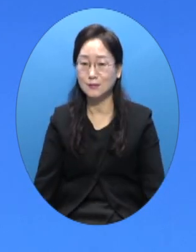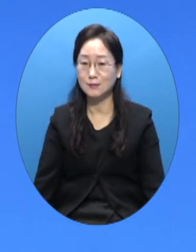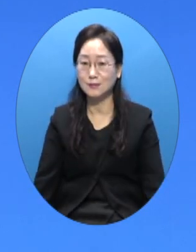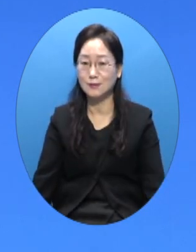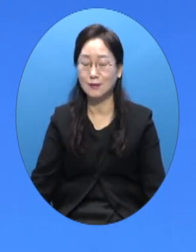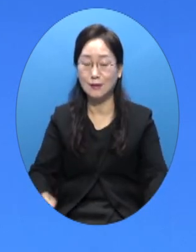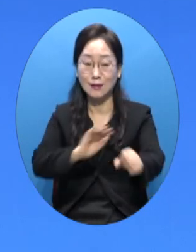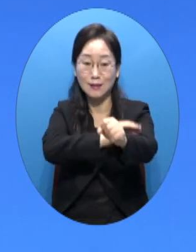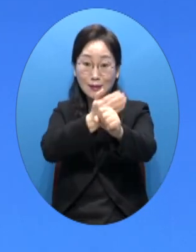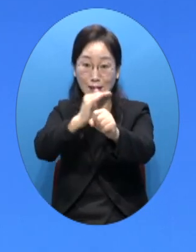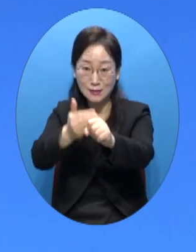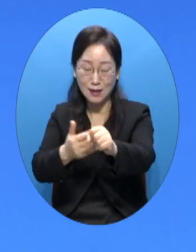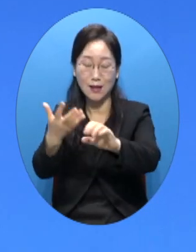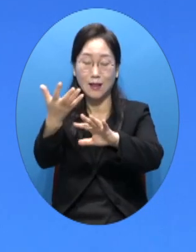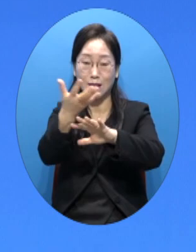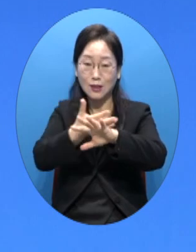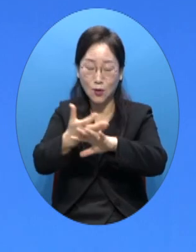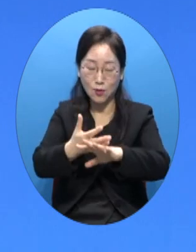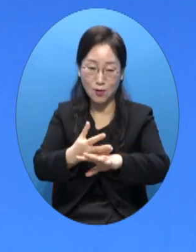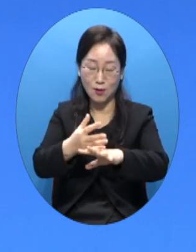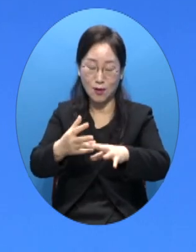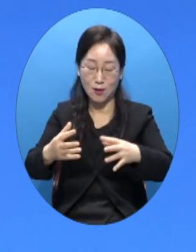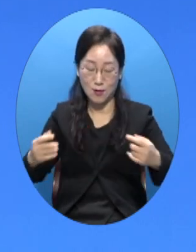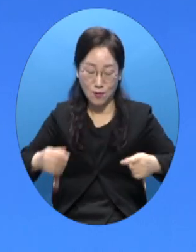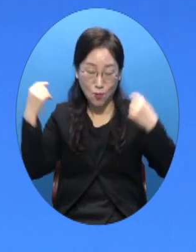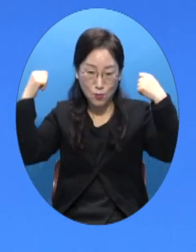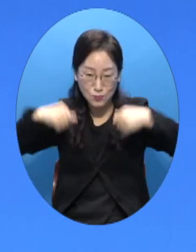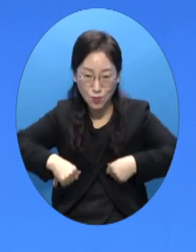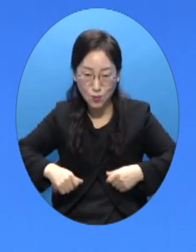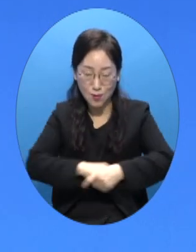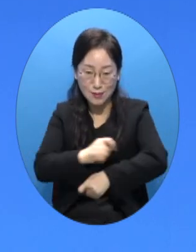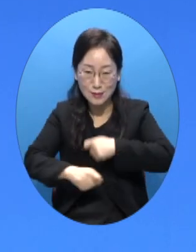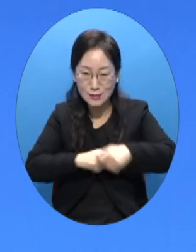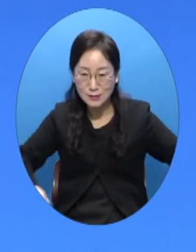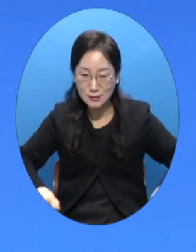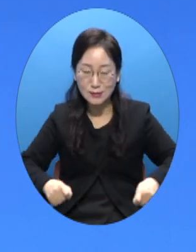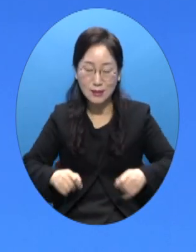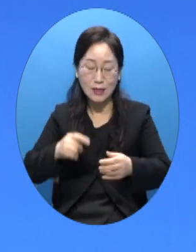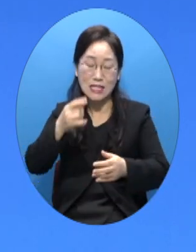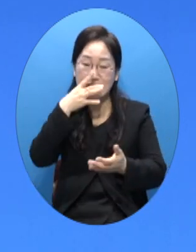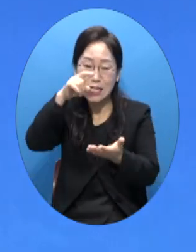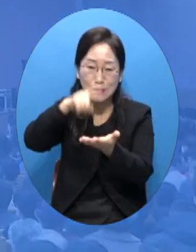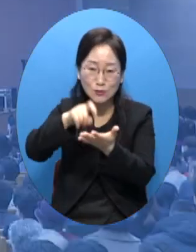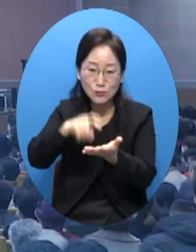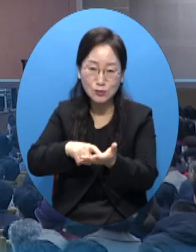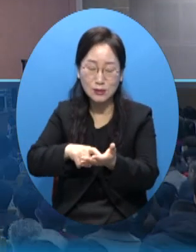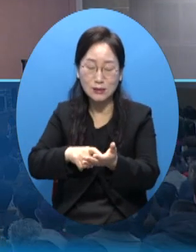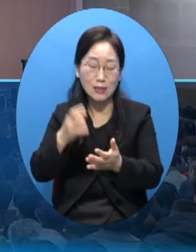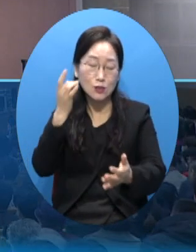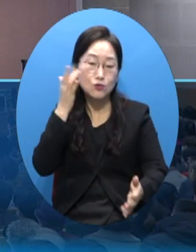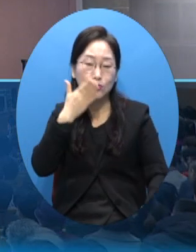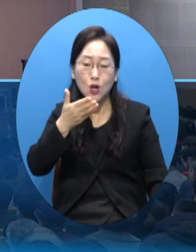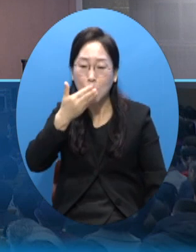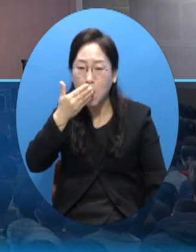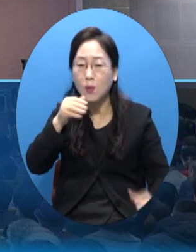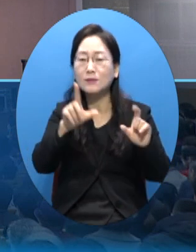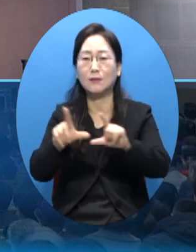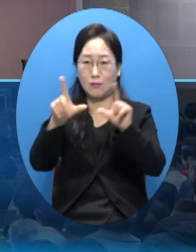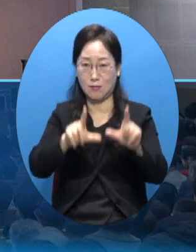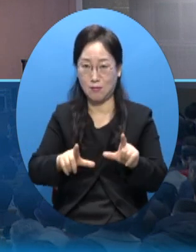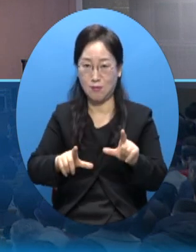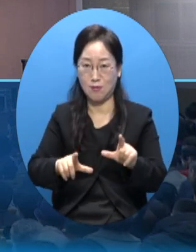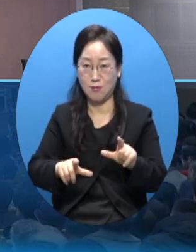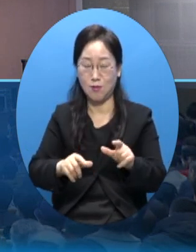낙타 옷을 입고 가죽 허리띠를 뛰고 뚜기 청을 먹으며 지냈습니다 마가복음 1장 6절은 설명합니다 요한은